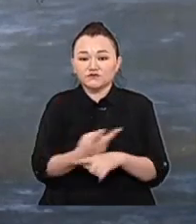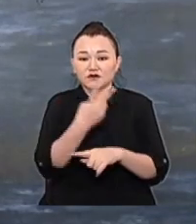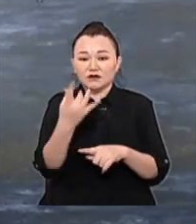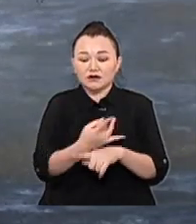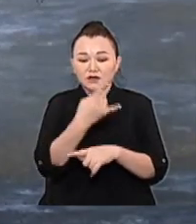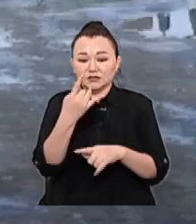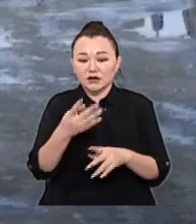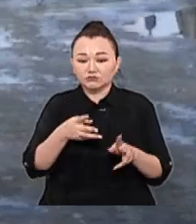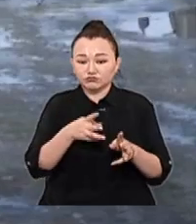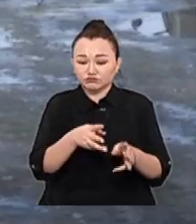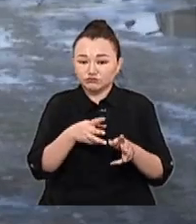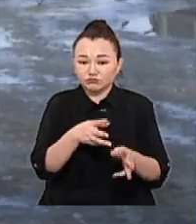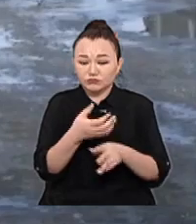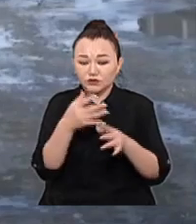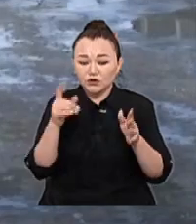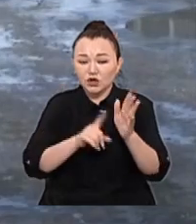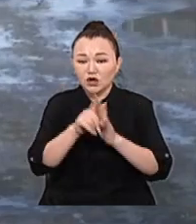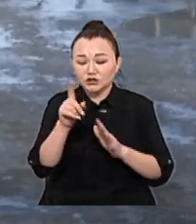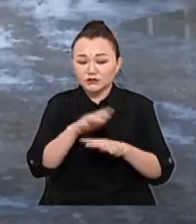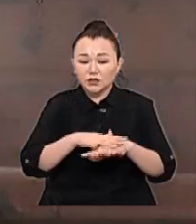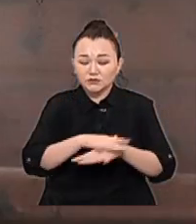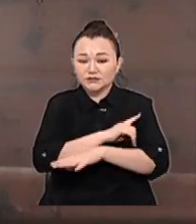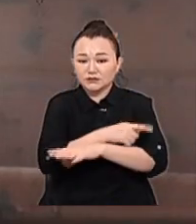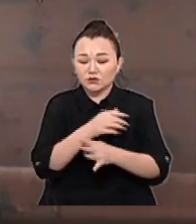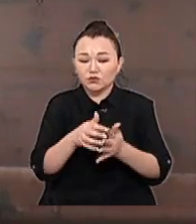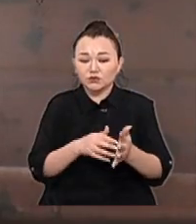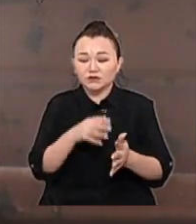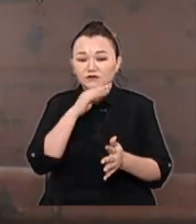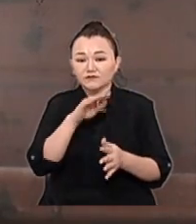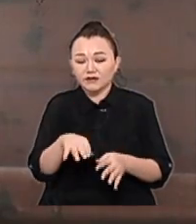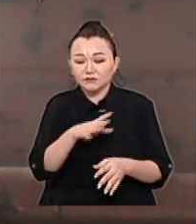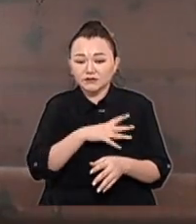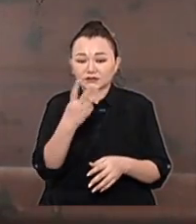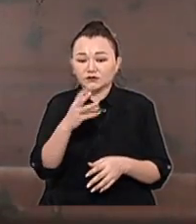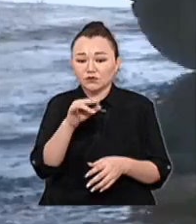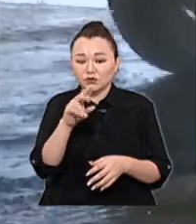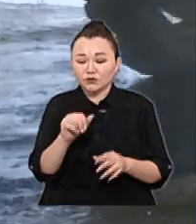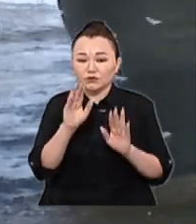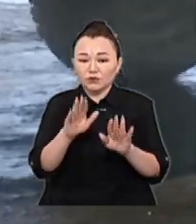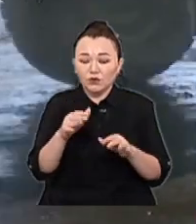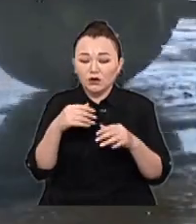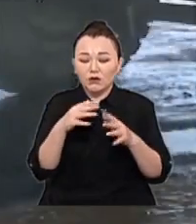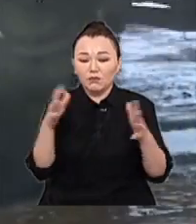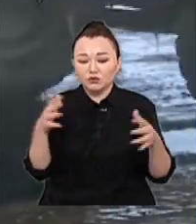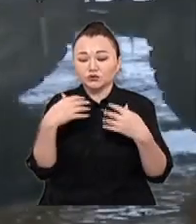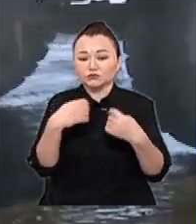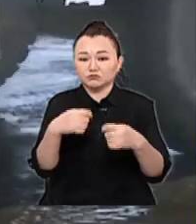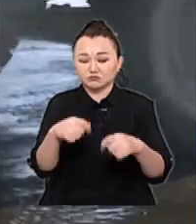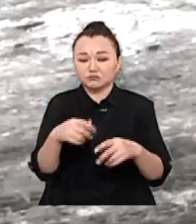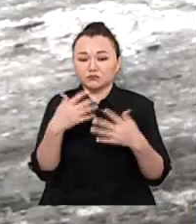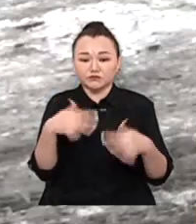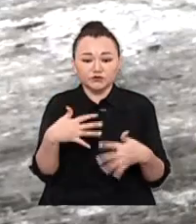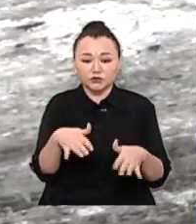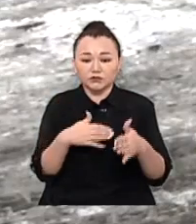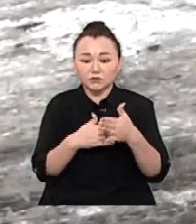артыпты. Ал көмір сататын орында қалың қауымға қатты отын түгел жету үшін 3 тоннаның төңірегінде ғана артып беріп жатыр екен. Осылай